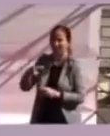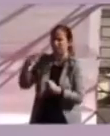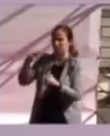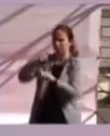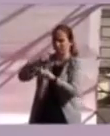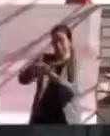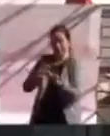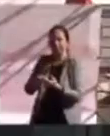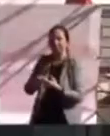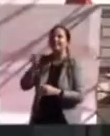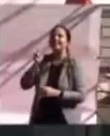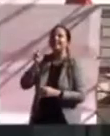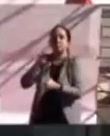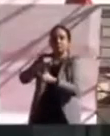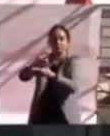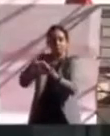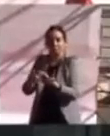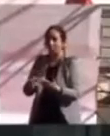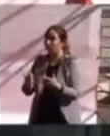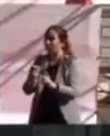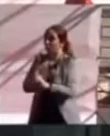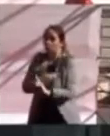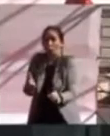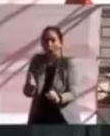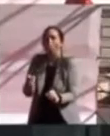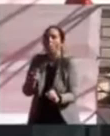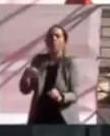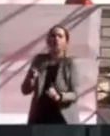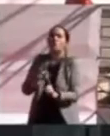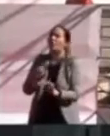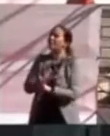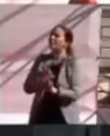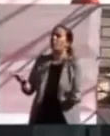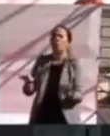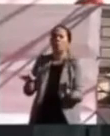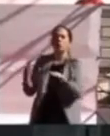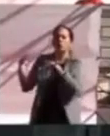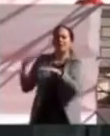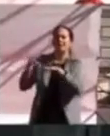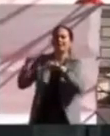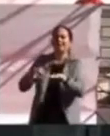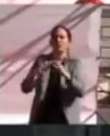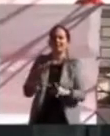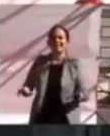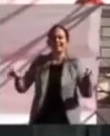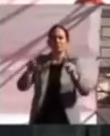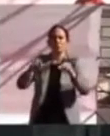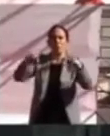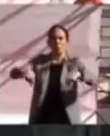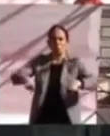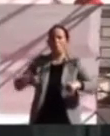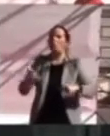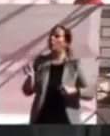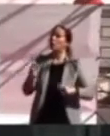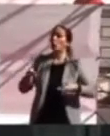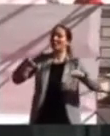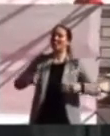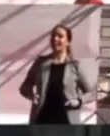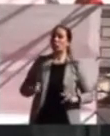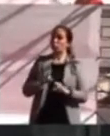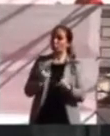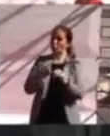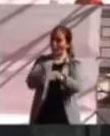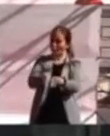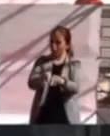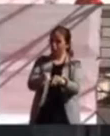si fanno noi non solo siamo pronti a tornare in piazza ma ci torniamo anche non stando seduti senza bisogno notate chiaro come